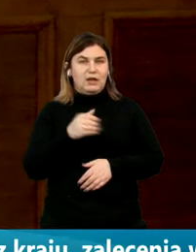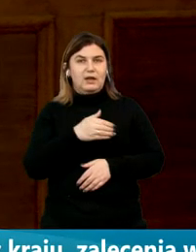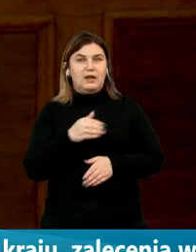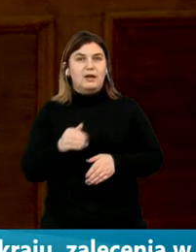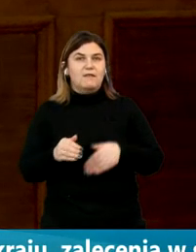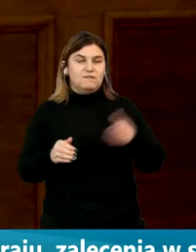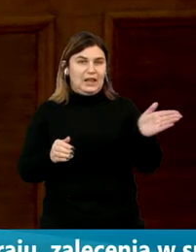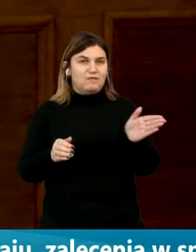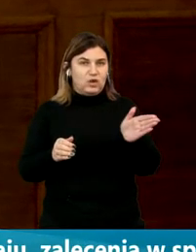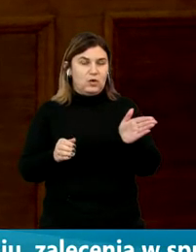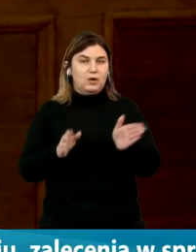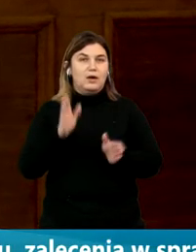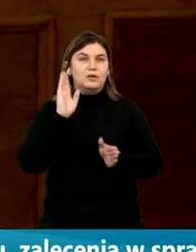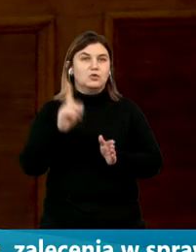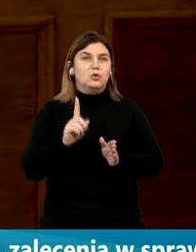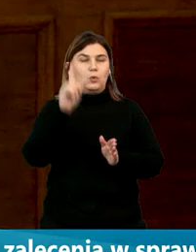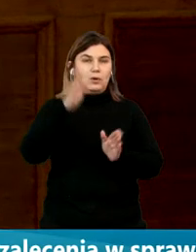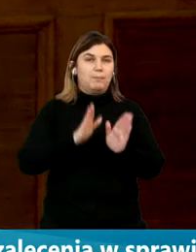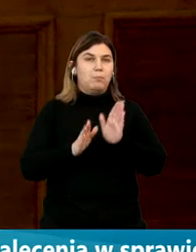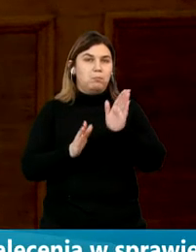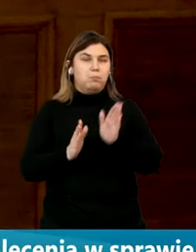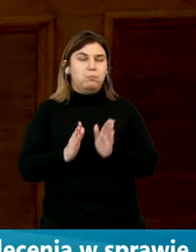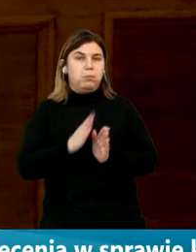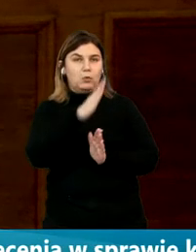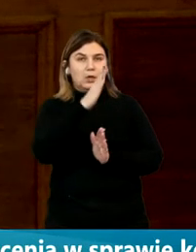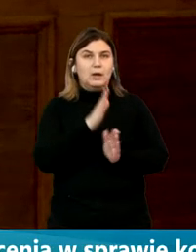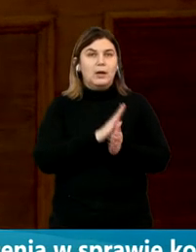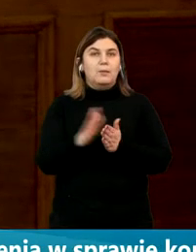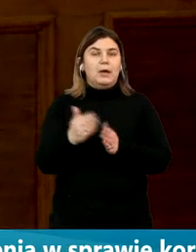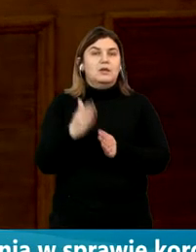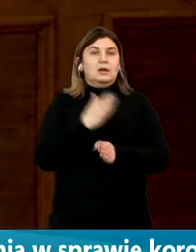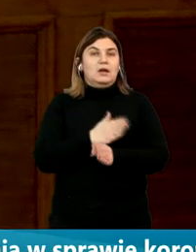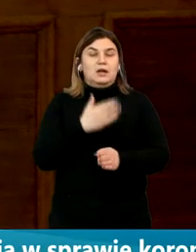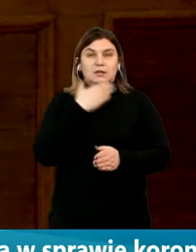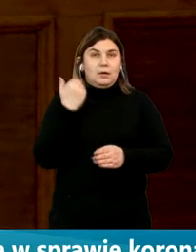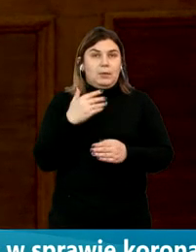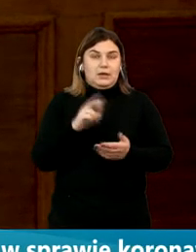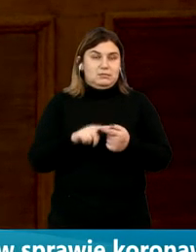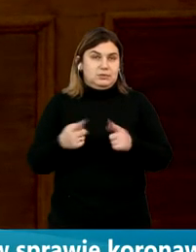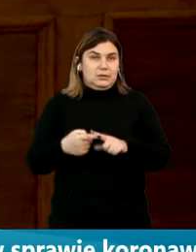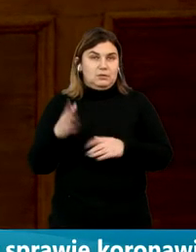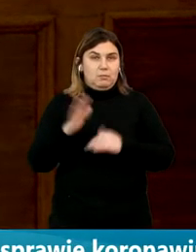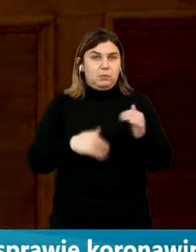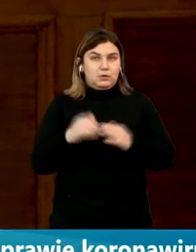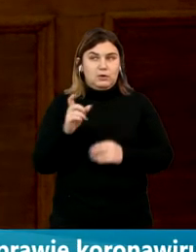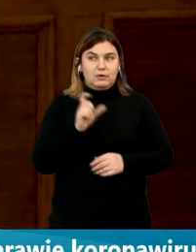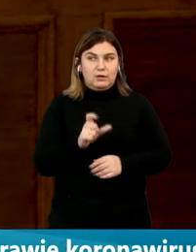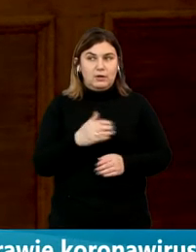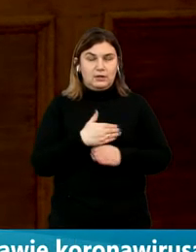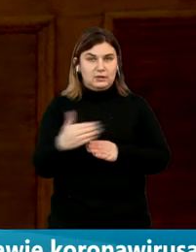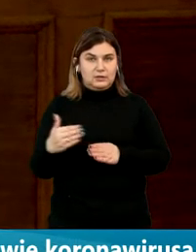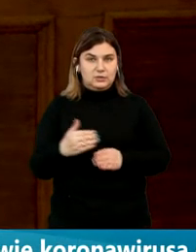góry trasą północną już. Więc bez tego wcześniejszego fragmentu nie ma sensu budowanie tego fragmentu